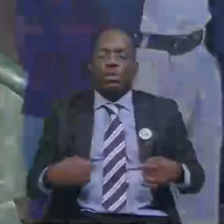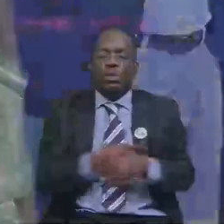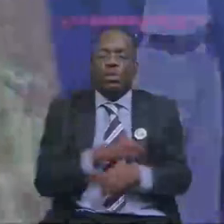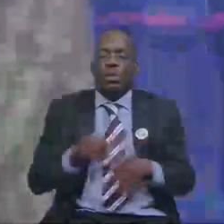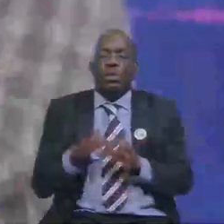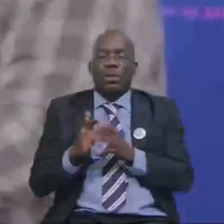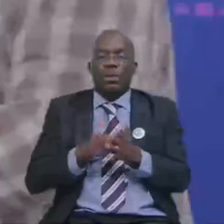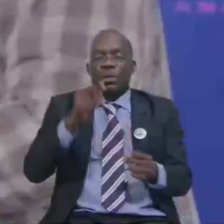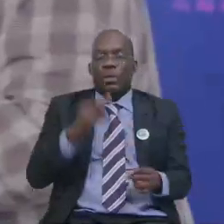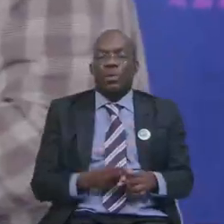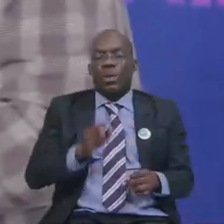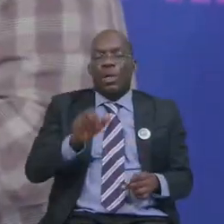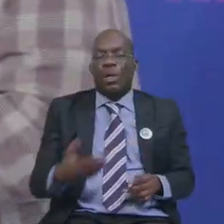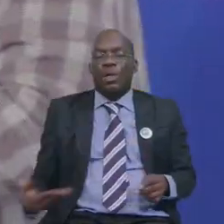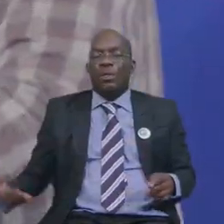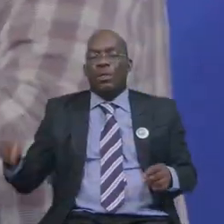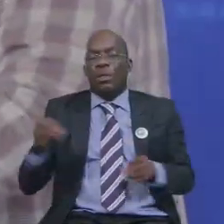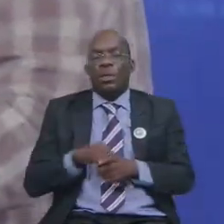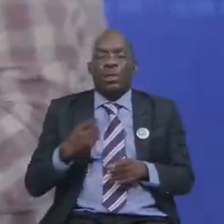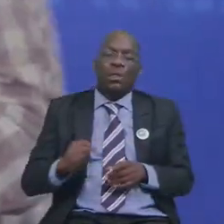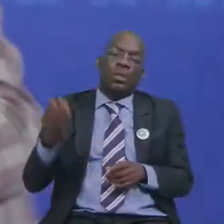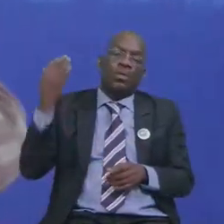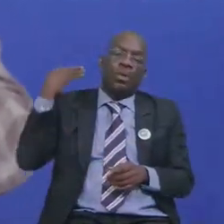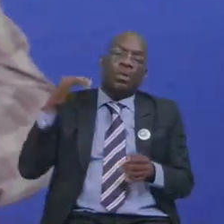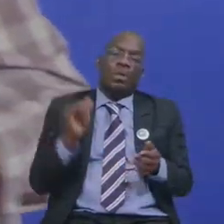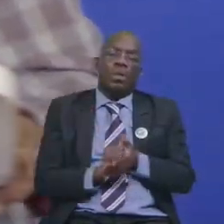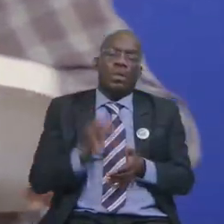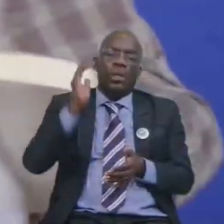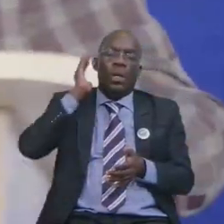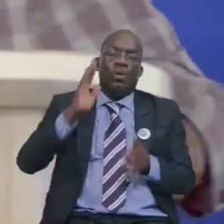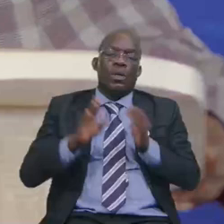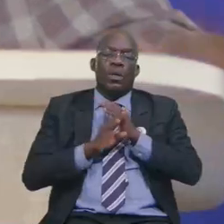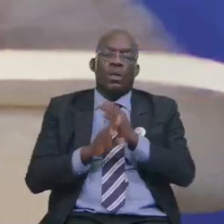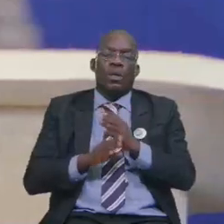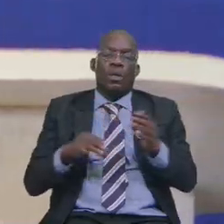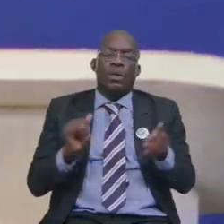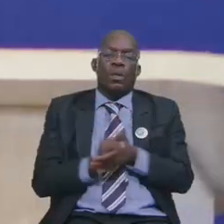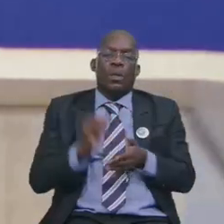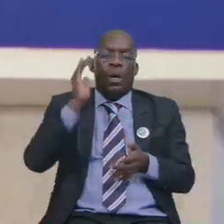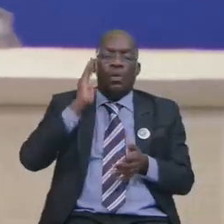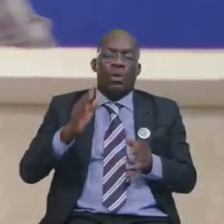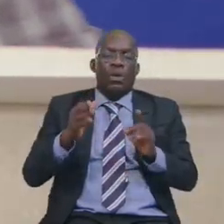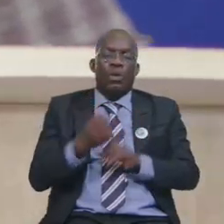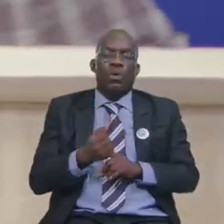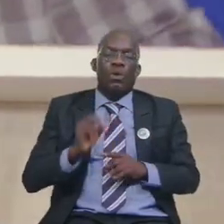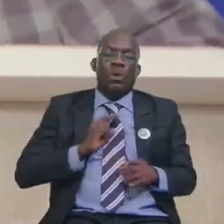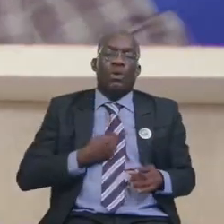tout ce qui est du passé qui va empêcher qui va nous retenir